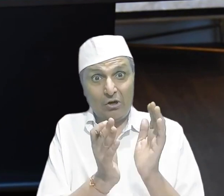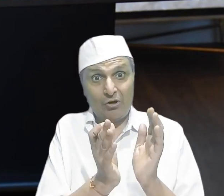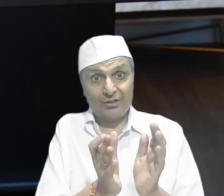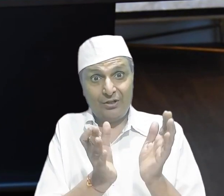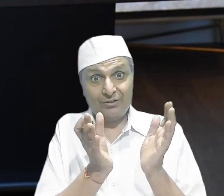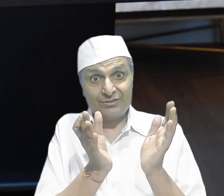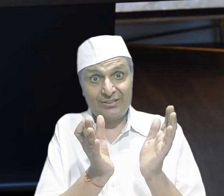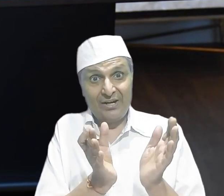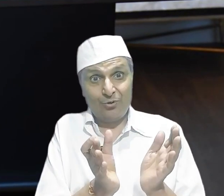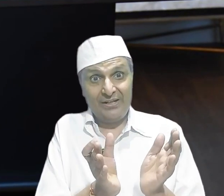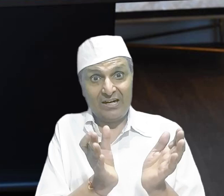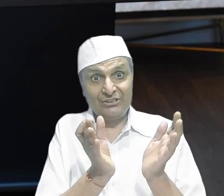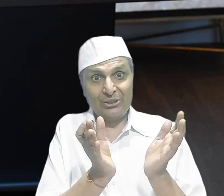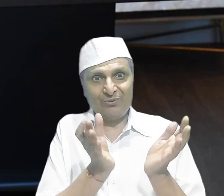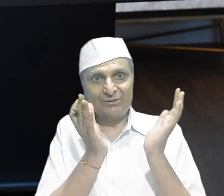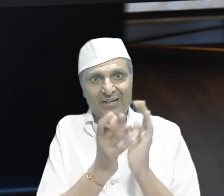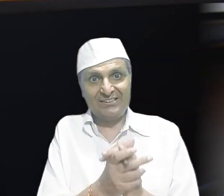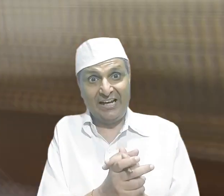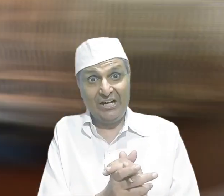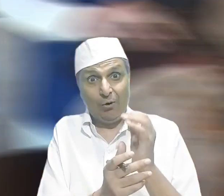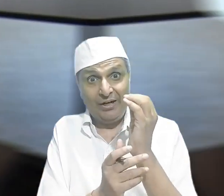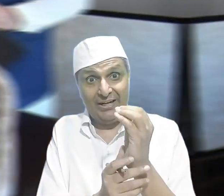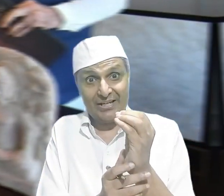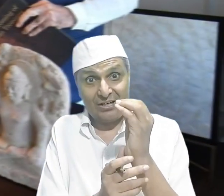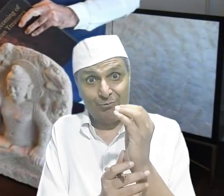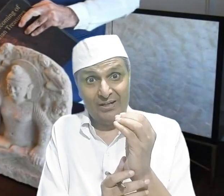और सब्सक्राइब